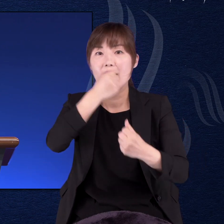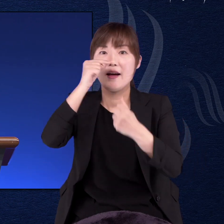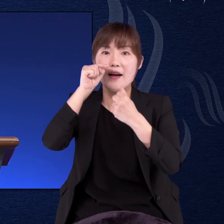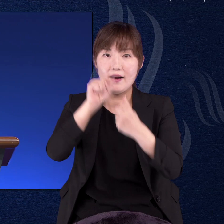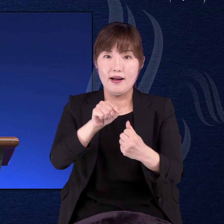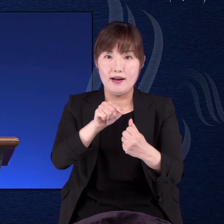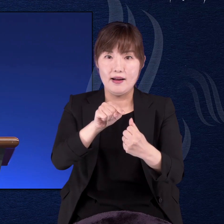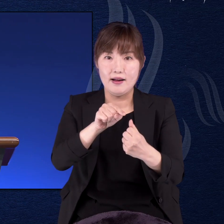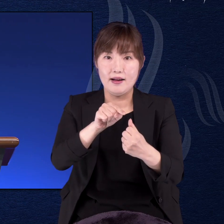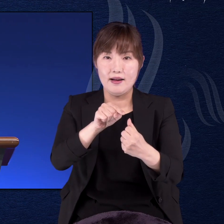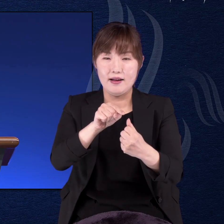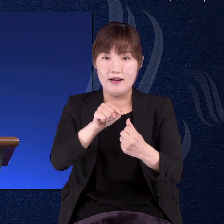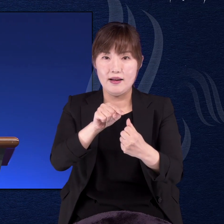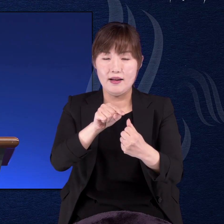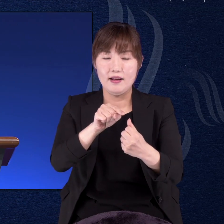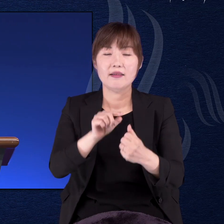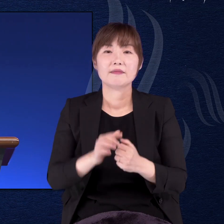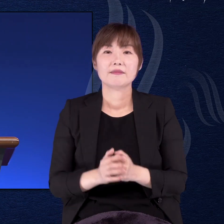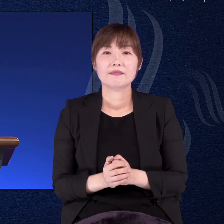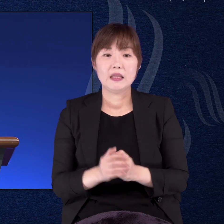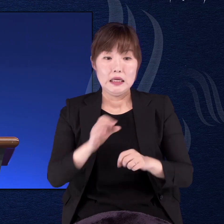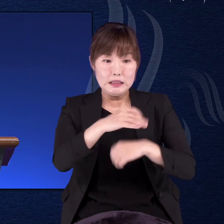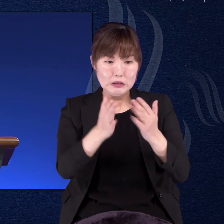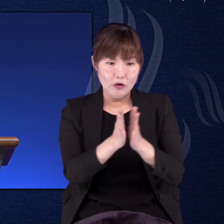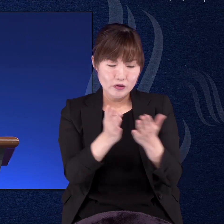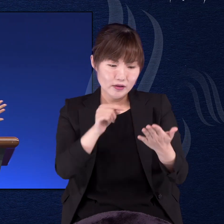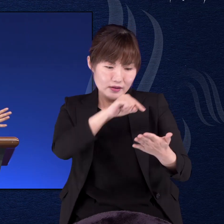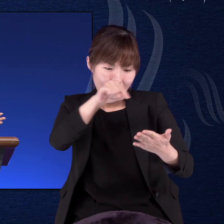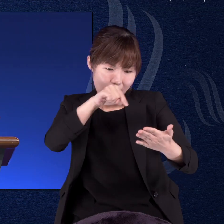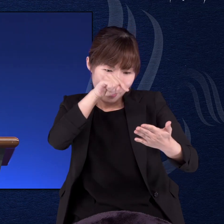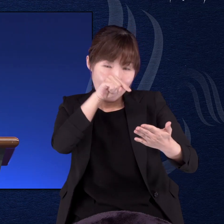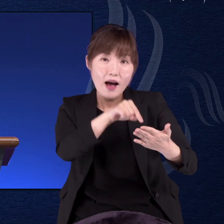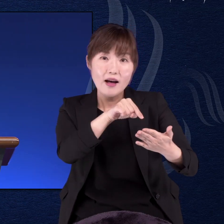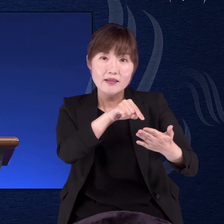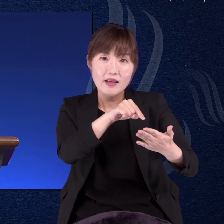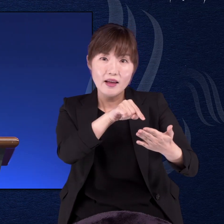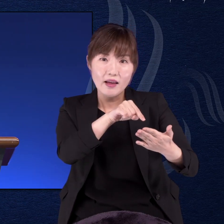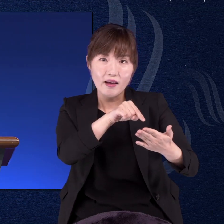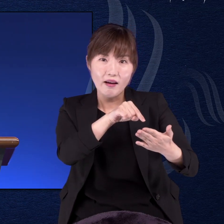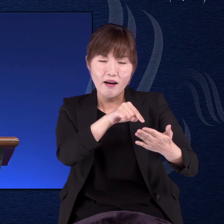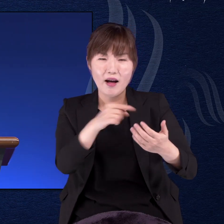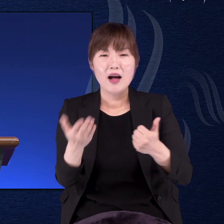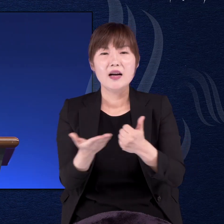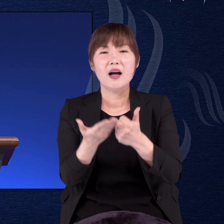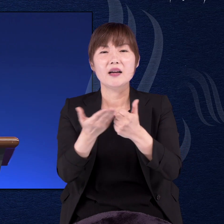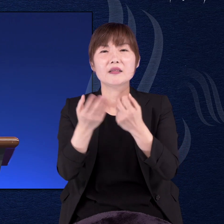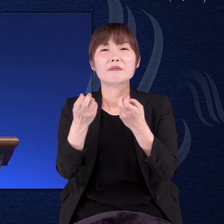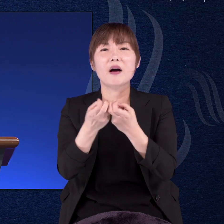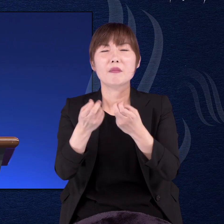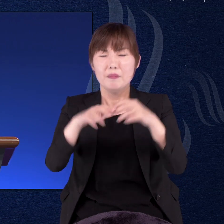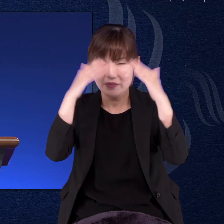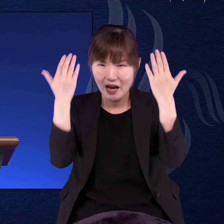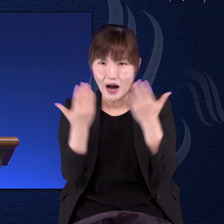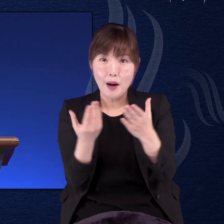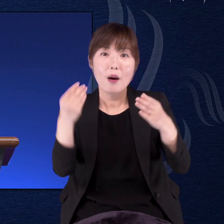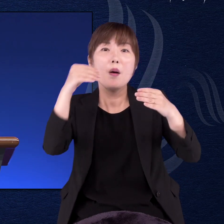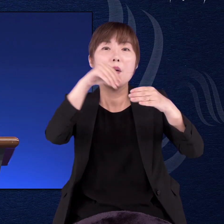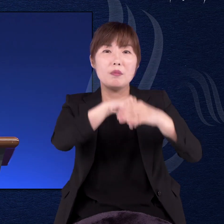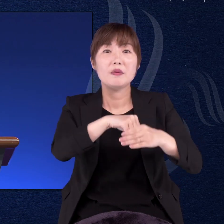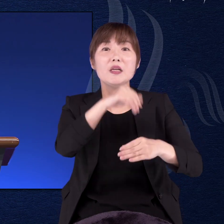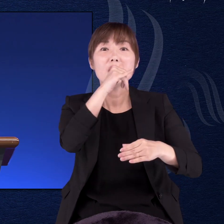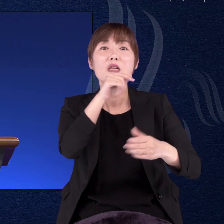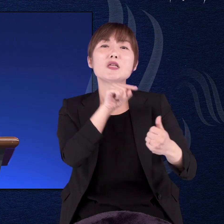성경적 양육이 다 있어요. 이거는 오늘은 제가 그냥 부모의 사명에 대해서 말씀을 드리기 때문에 말씀을 못